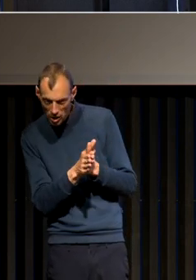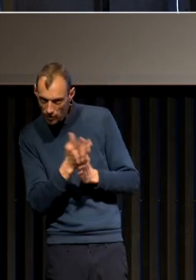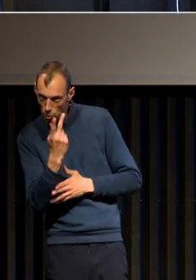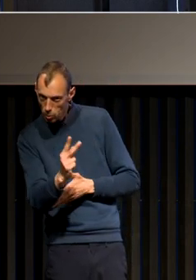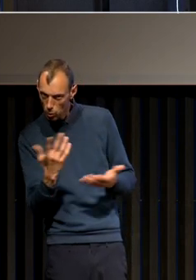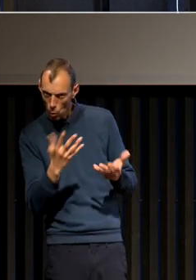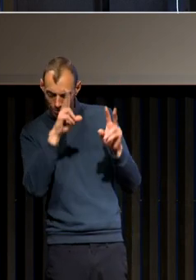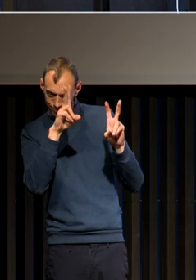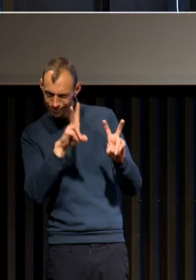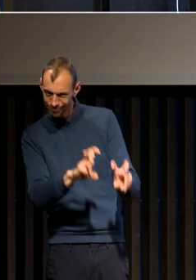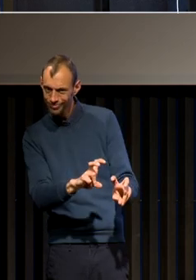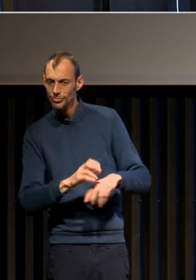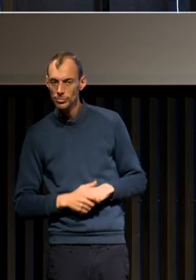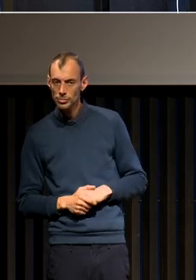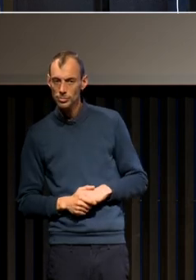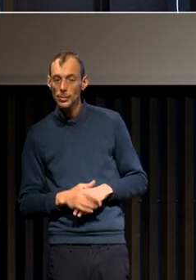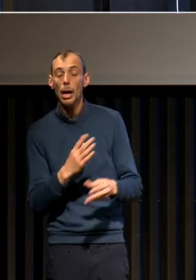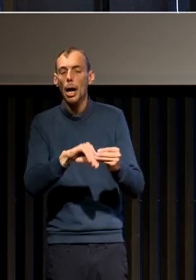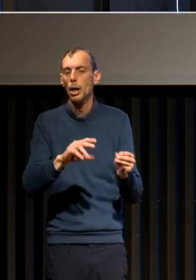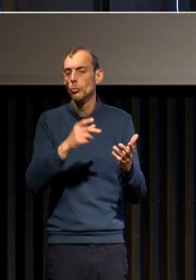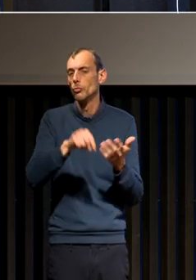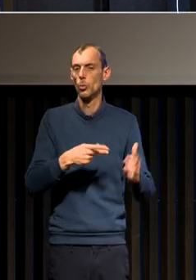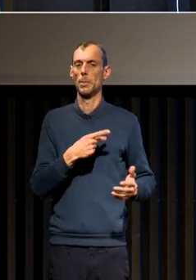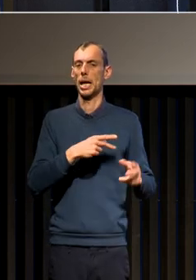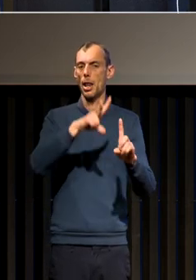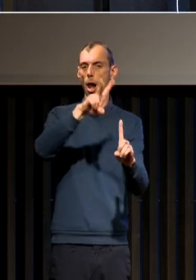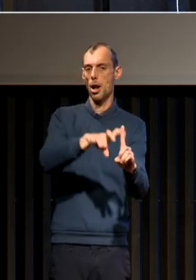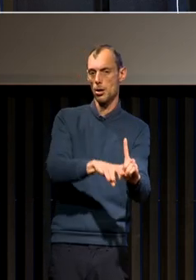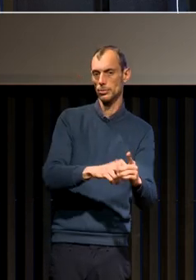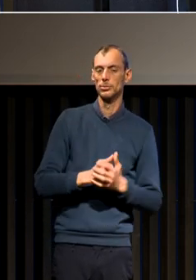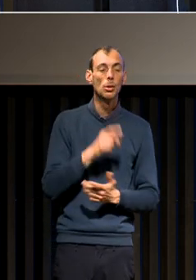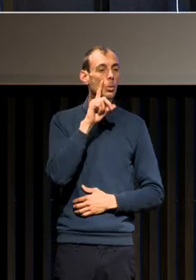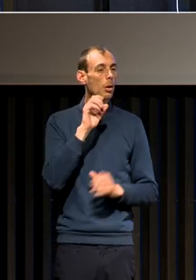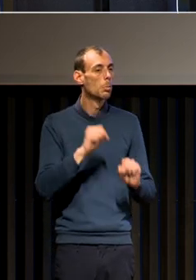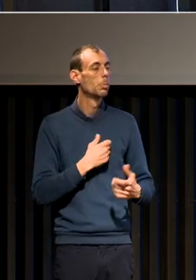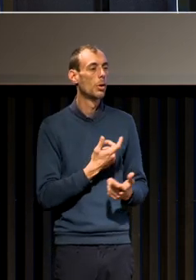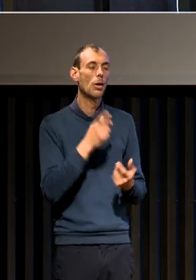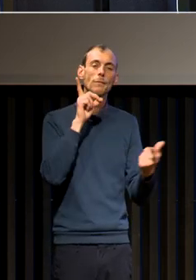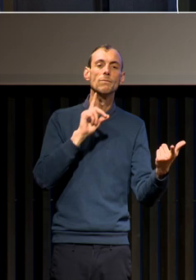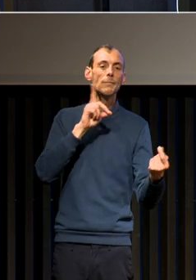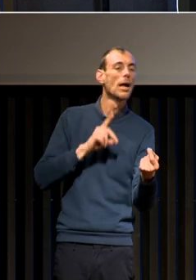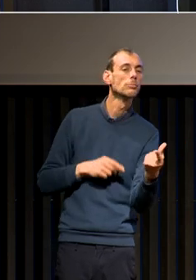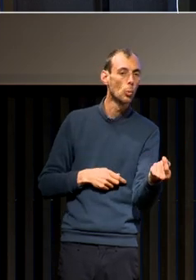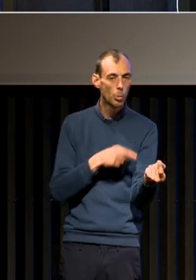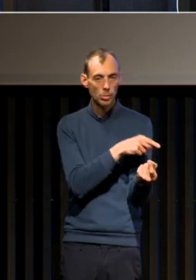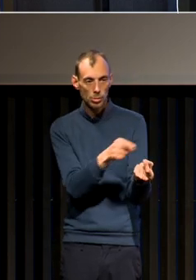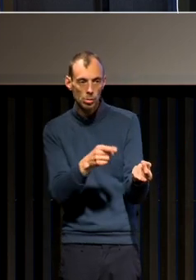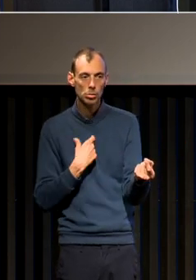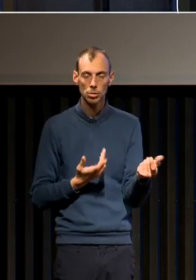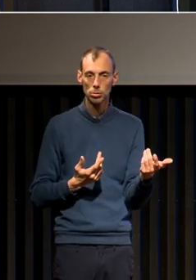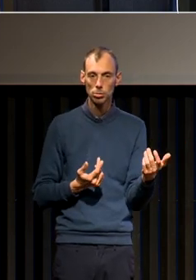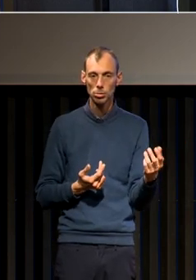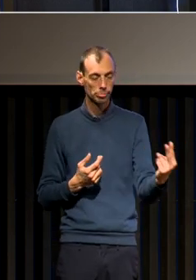Les couples de femmes que nous recevons depuis un petit moment ne comprennent pas pourquoi la dame qui ne porte pas